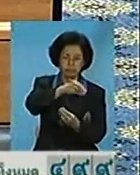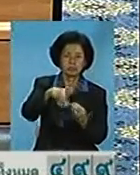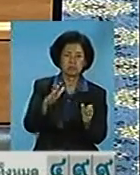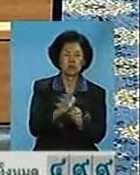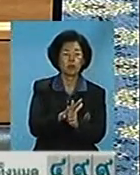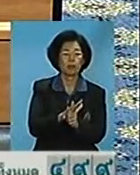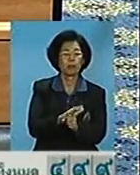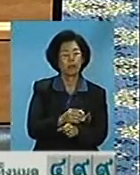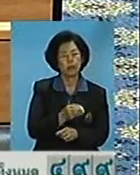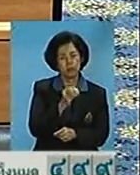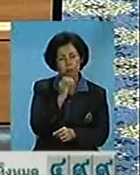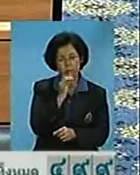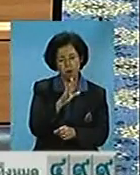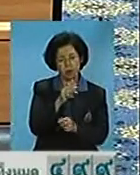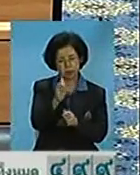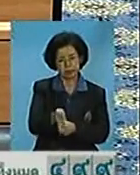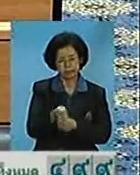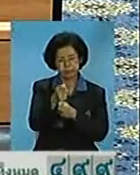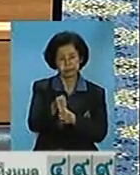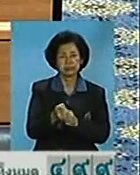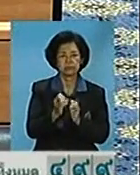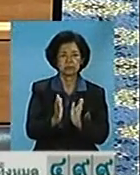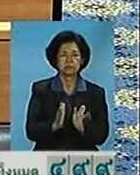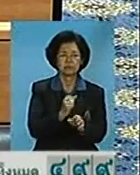แล้วท่านมาบอกว่าเกษตรกรชาวสวนยาง